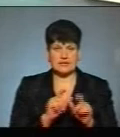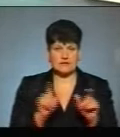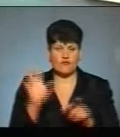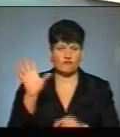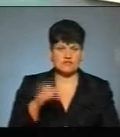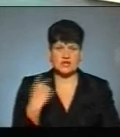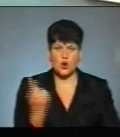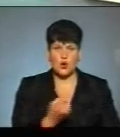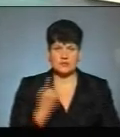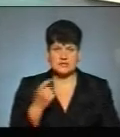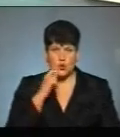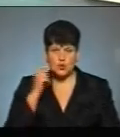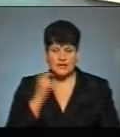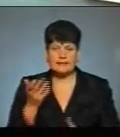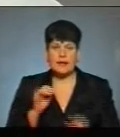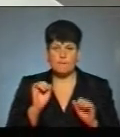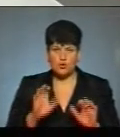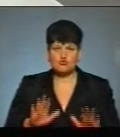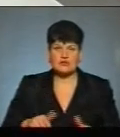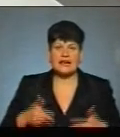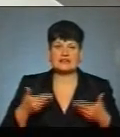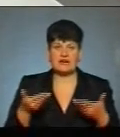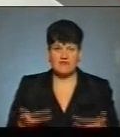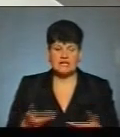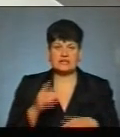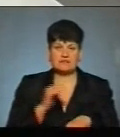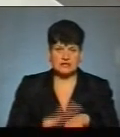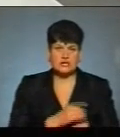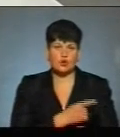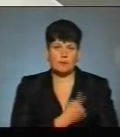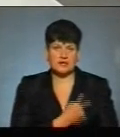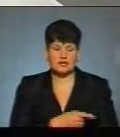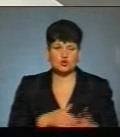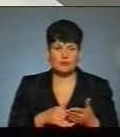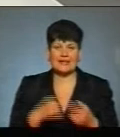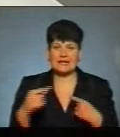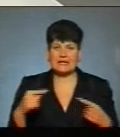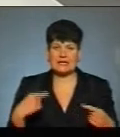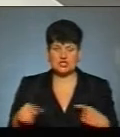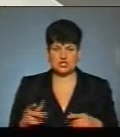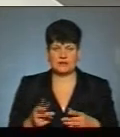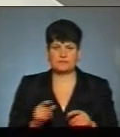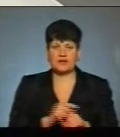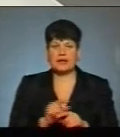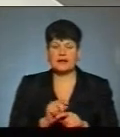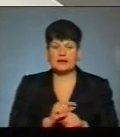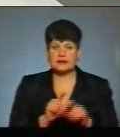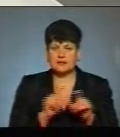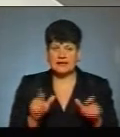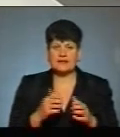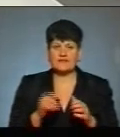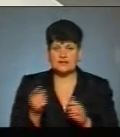областях території України, де можуть надавати фактично медичну допомогу і інші лікувальні заклади. І серед Тернопільської області